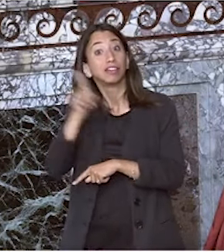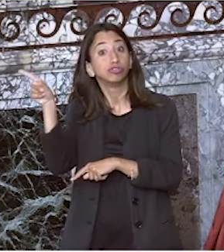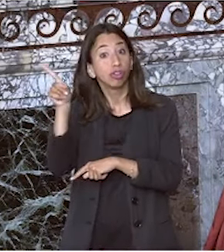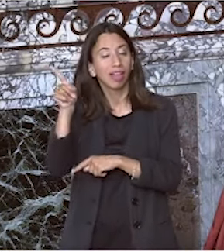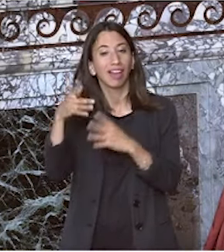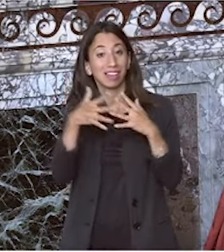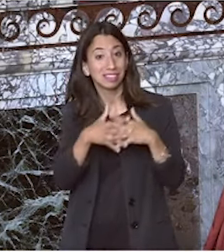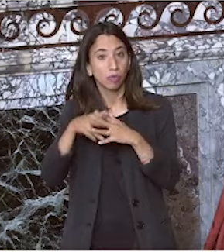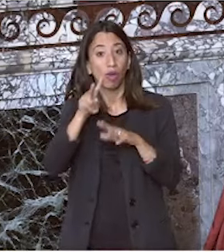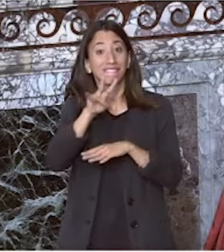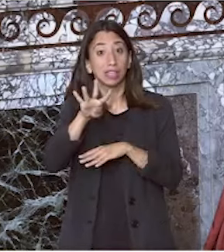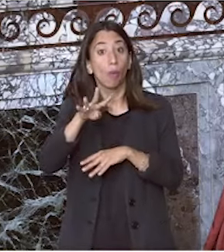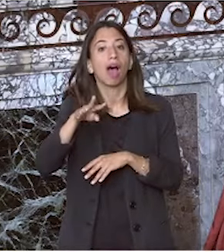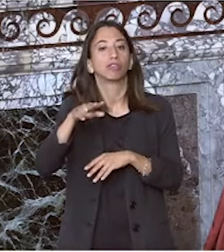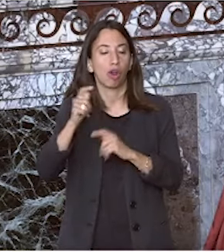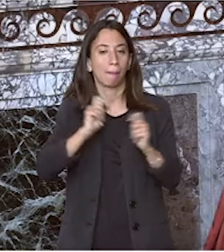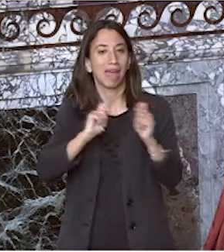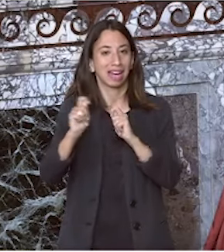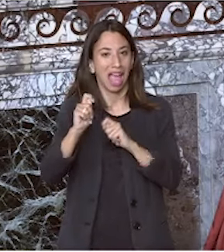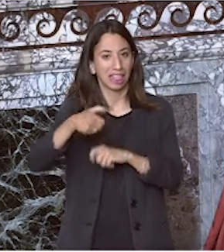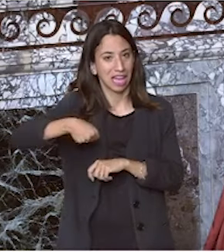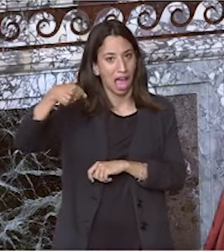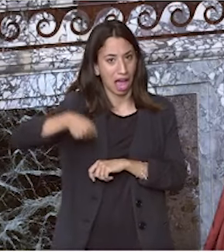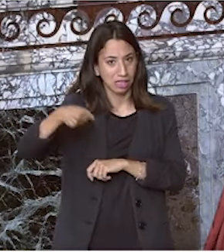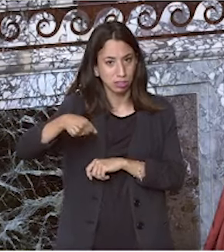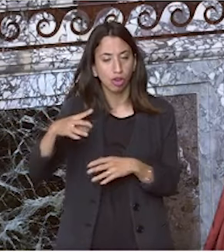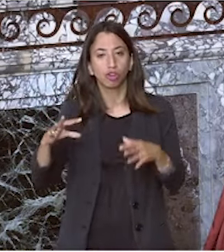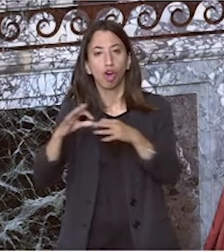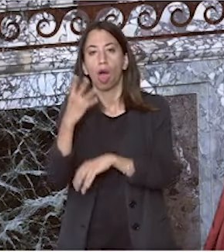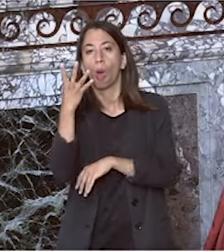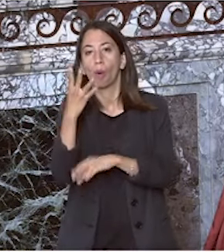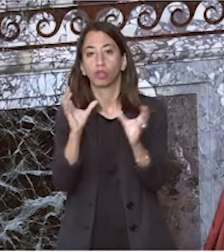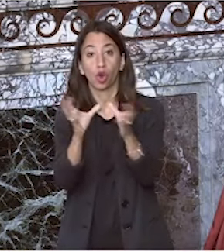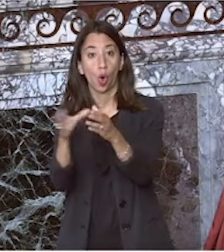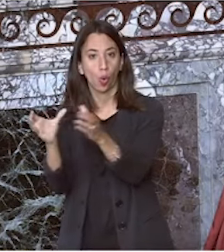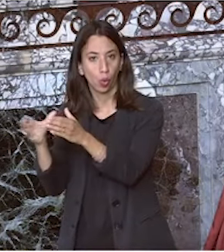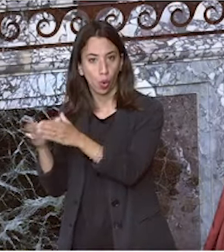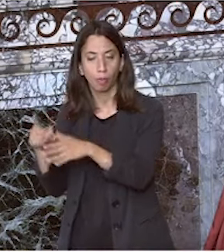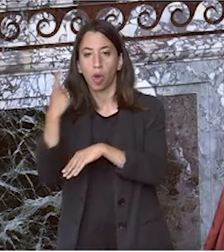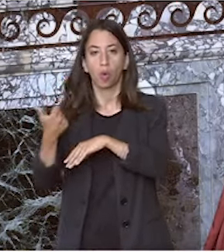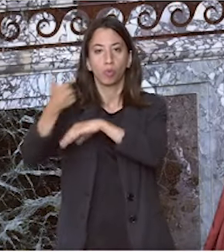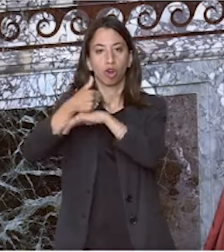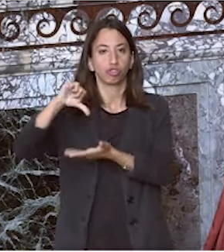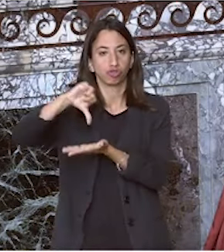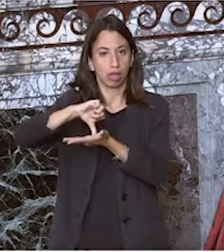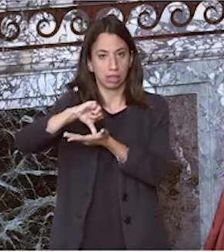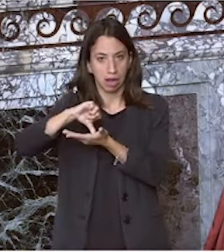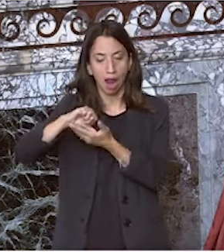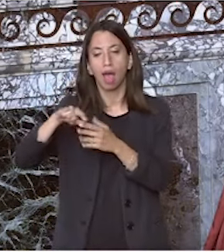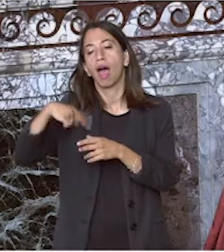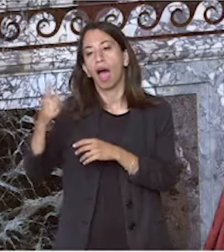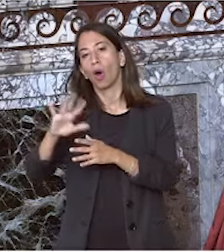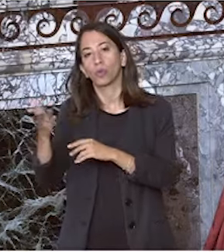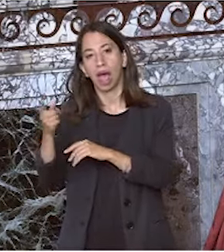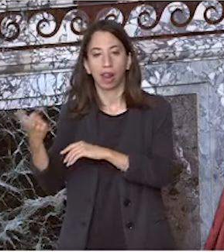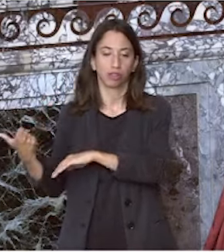mercati azionari, in gran parte facenti capo a 4 gruppi, un depositario centrale e una controparte